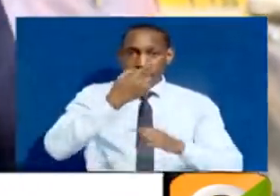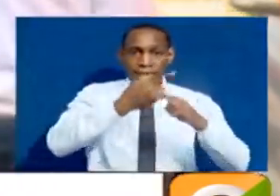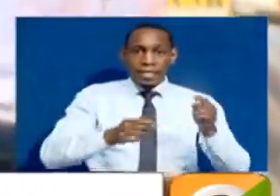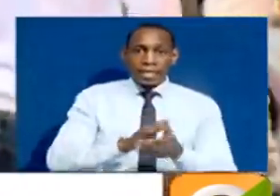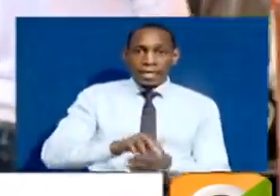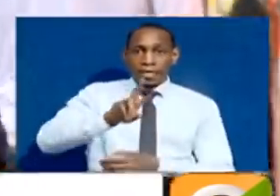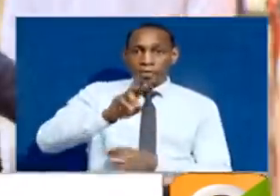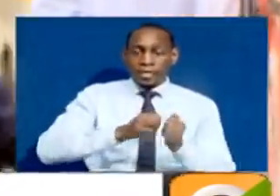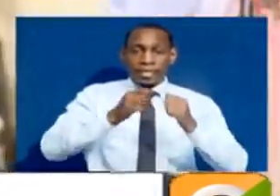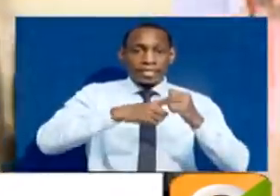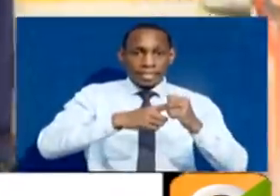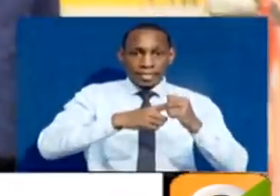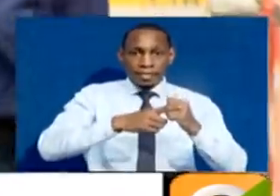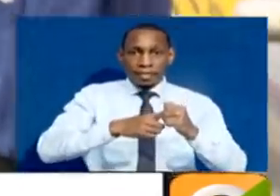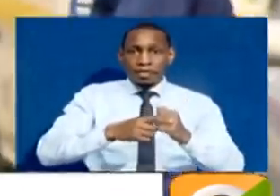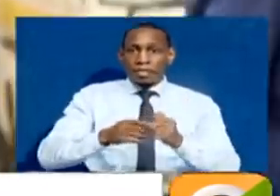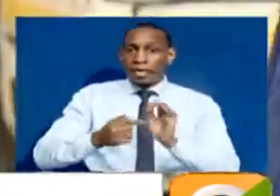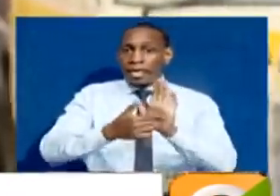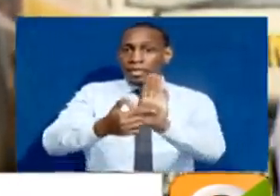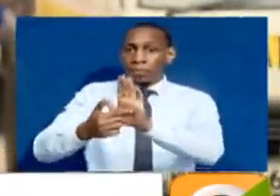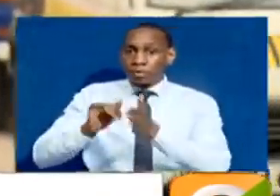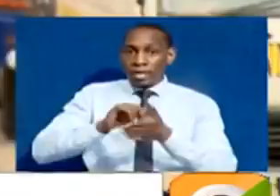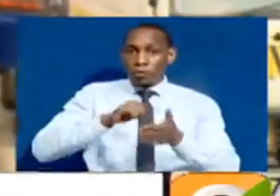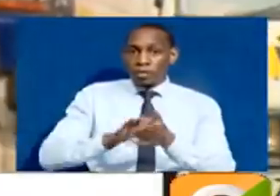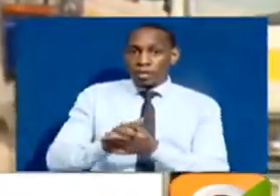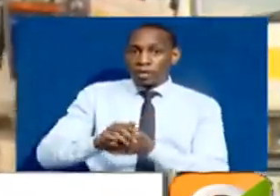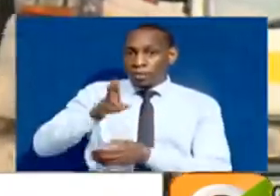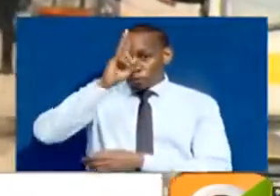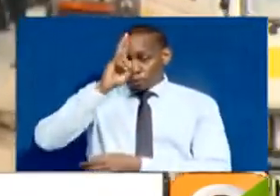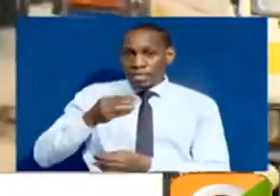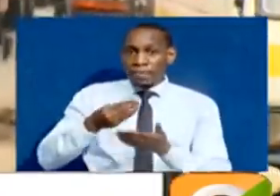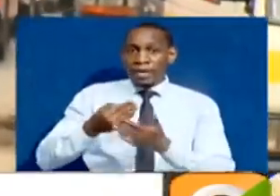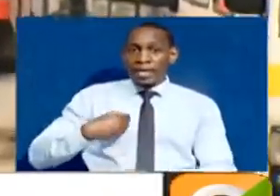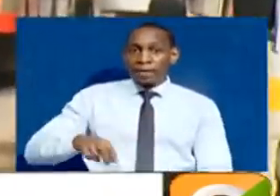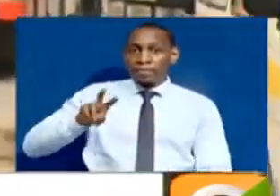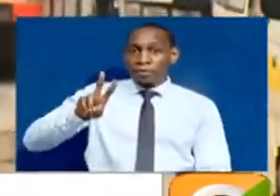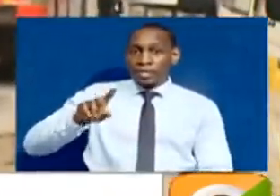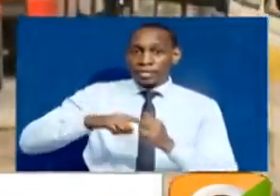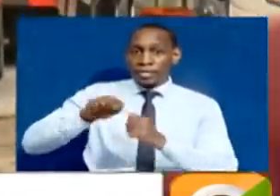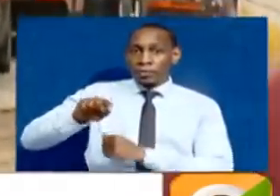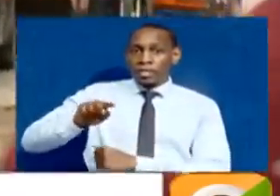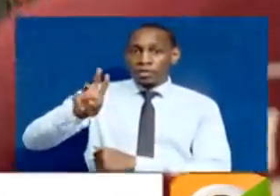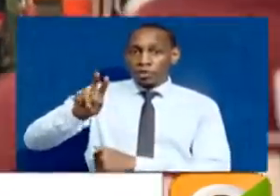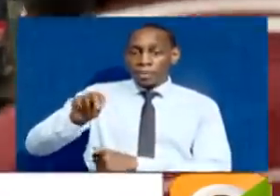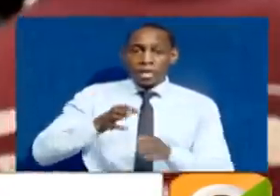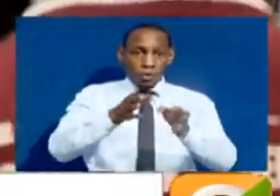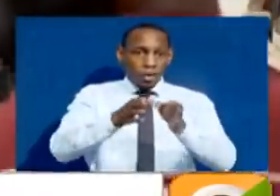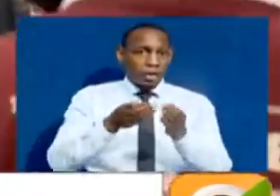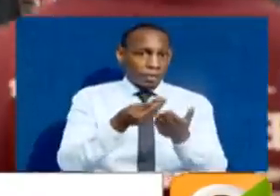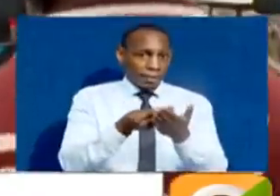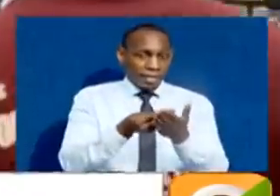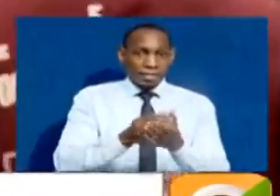wa 2016 ilifichuliwa kuwa Jamal alikuwa na shilingi milioni 26.2 kwenye akaunti